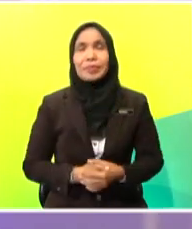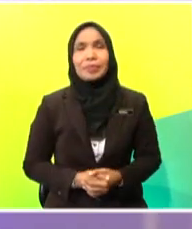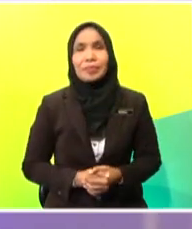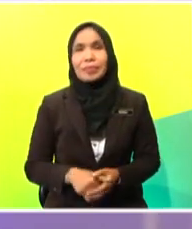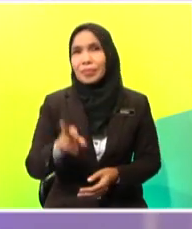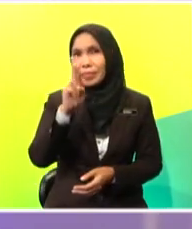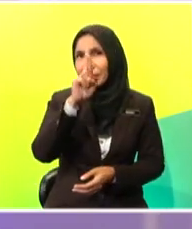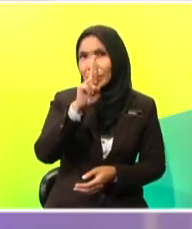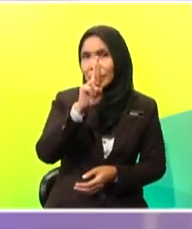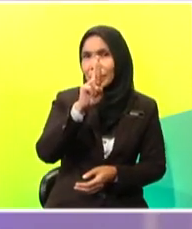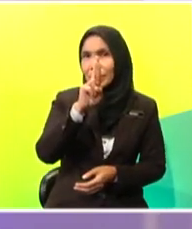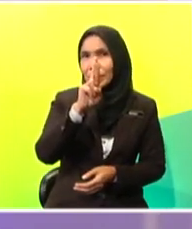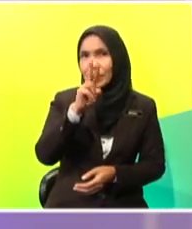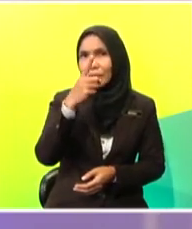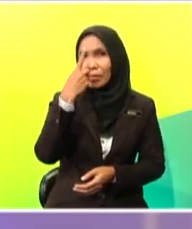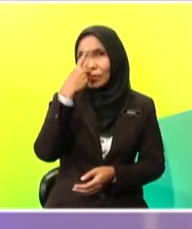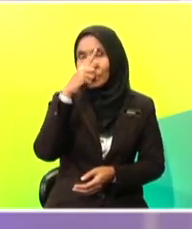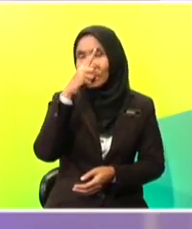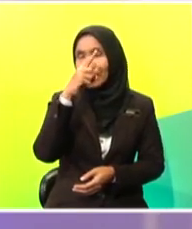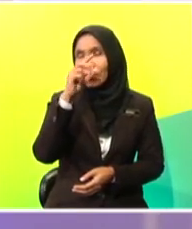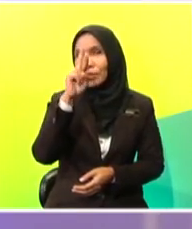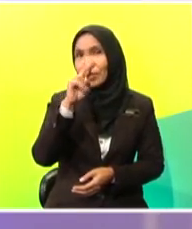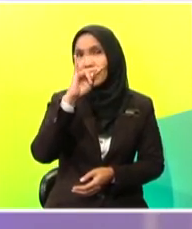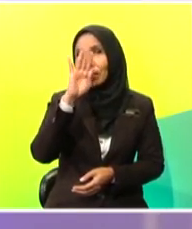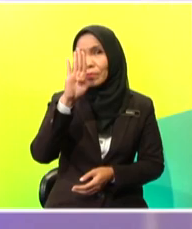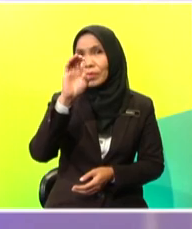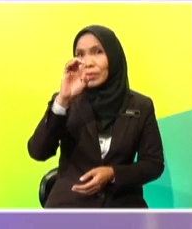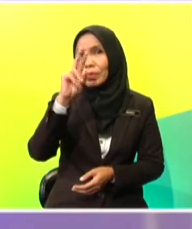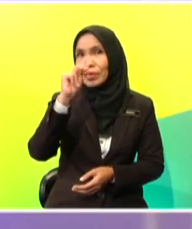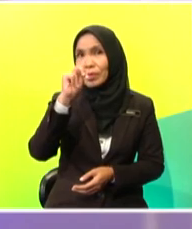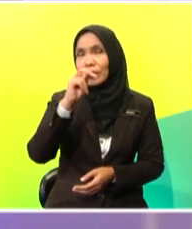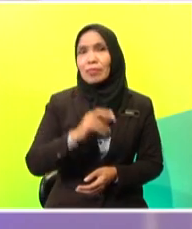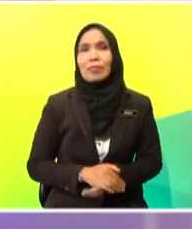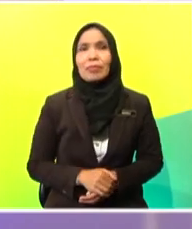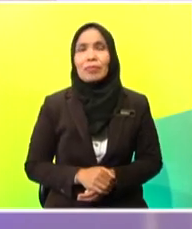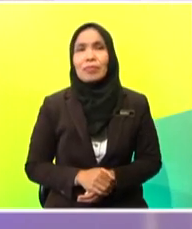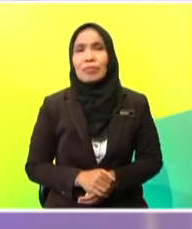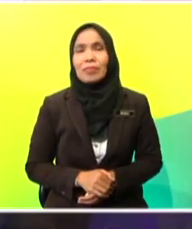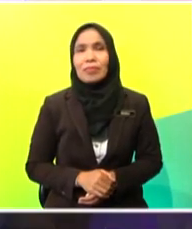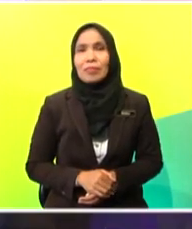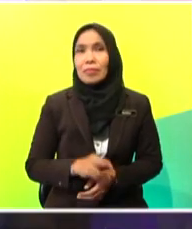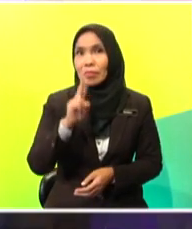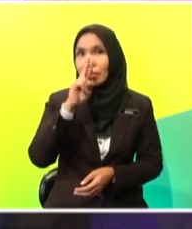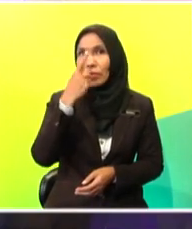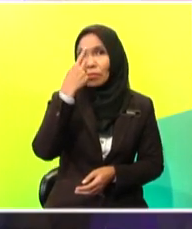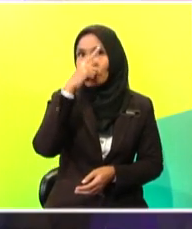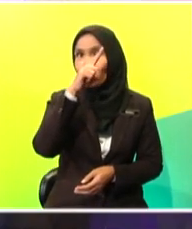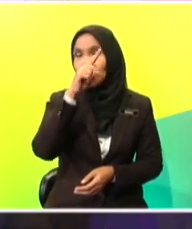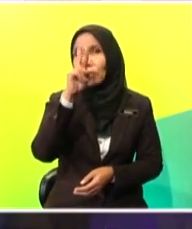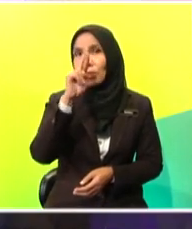Er untuk wibet Yes dan er untuk trek Wow